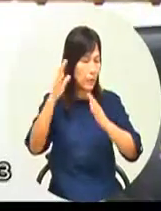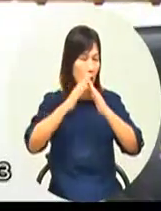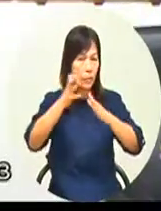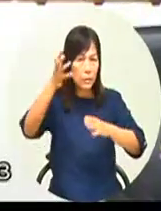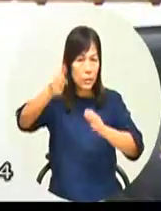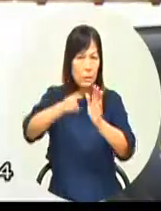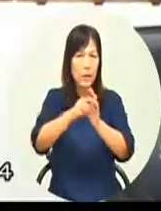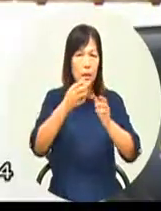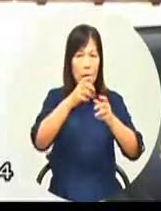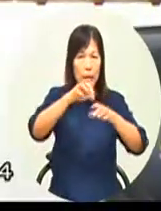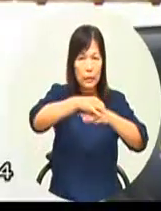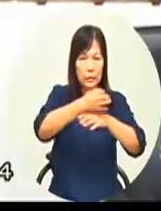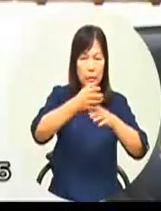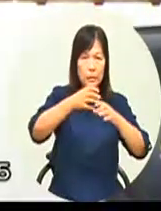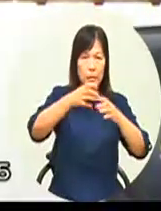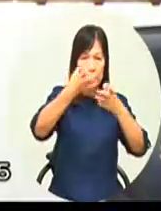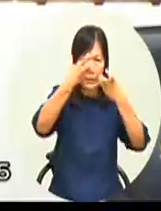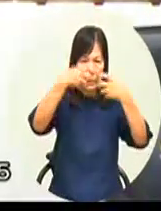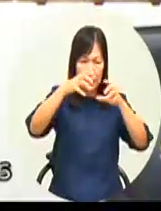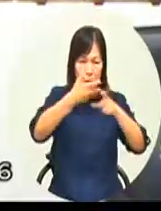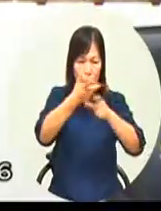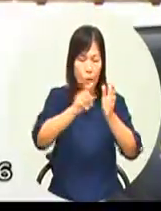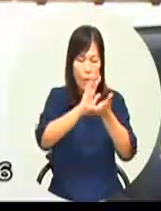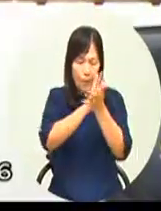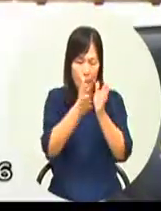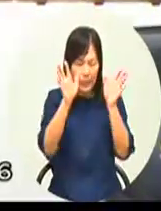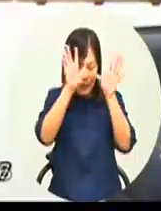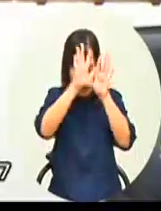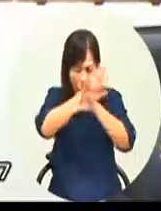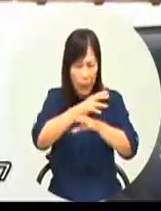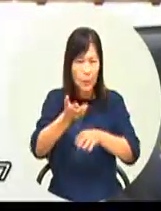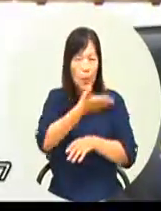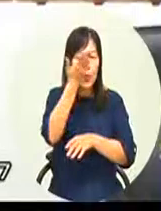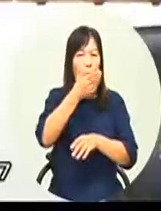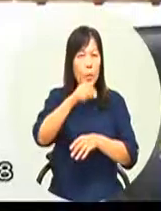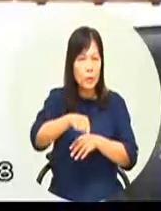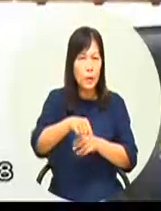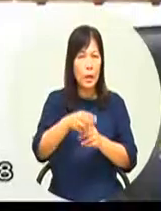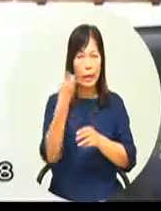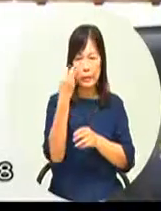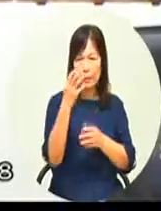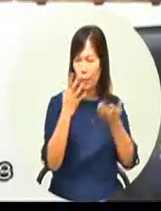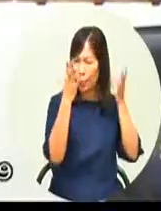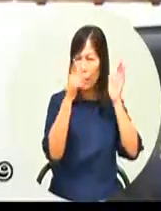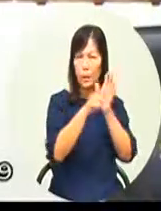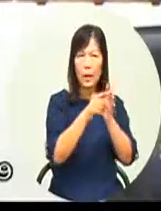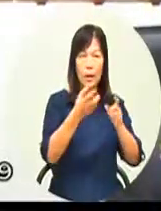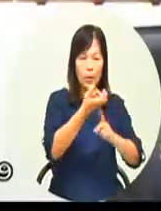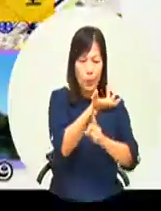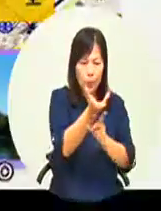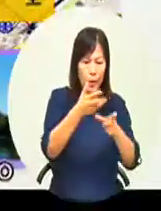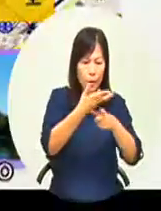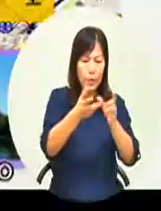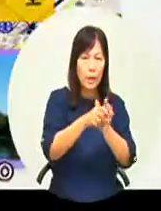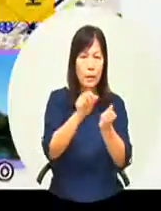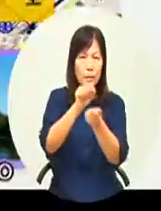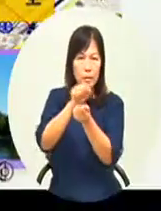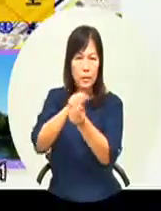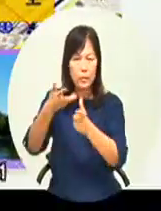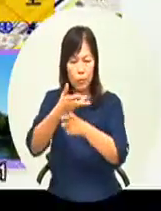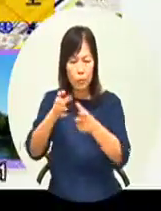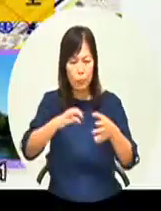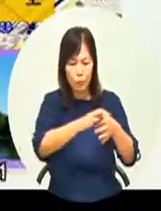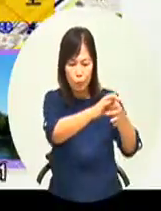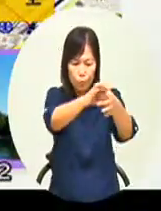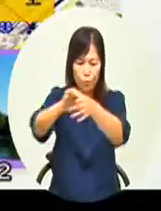狮湖将成为高雄夜间观光新亮点，然后可以跟莲池潭、澄清湖来结合。那